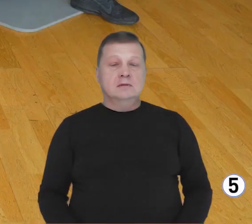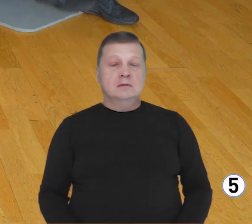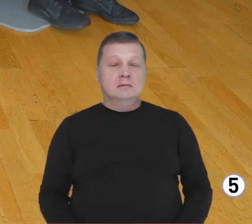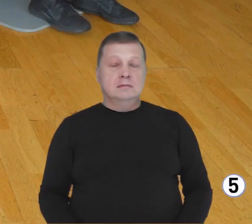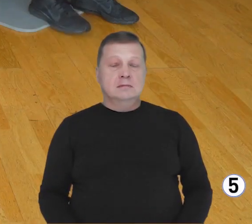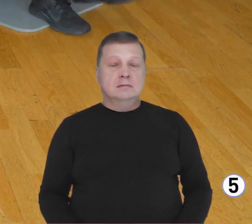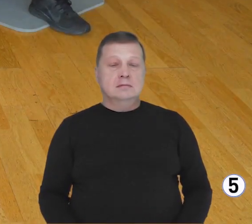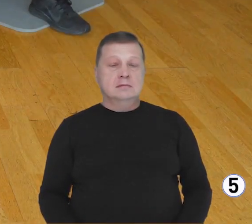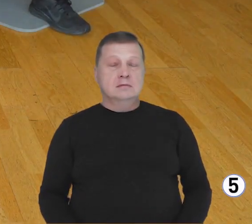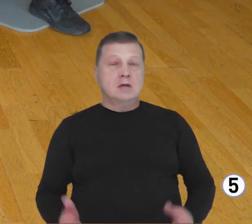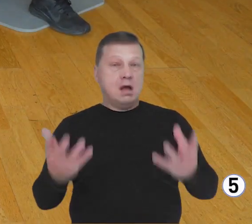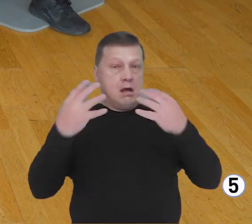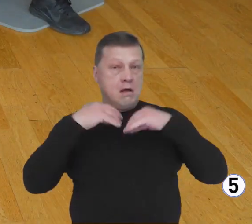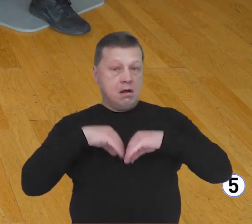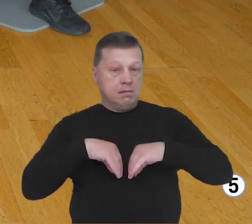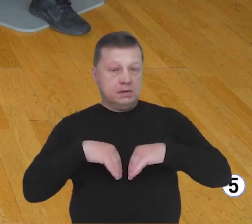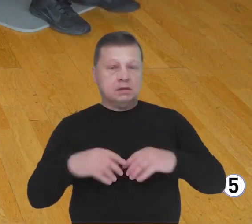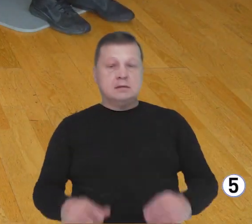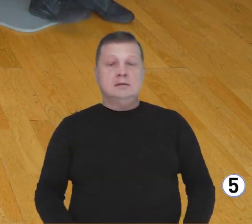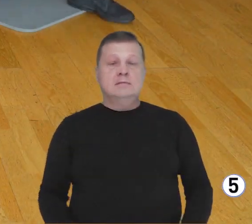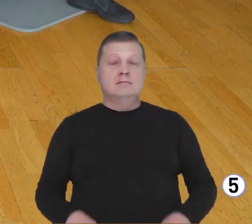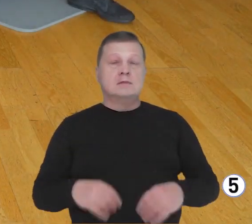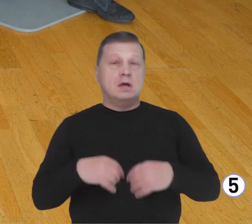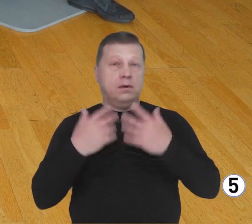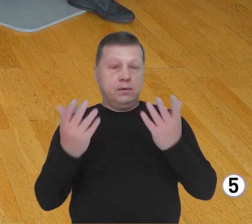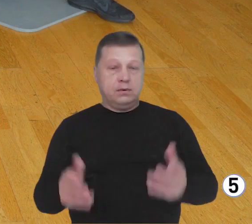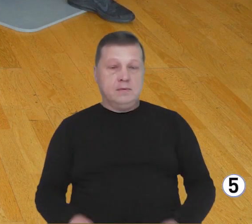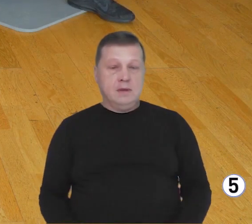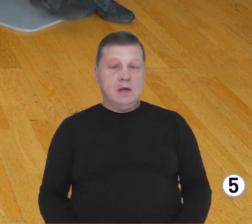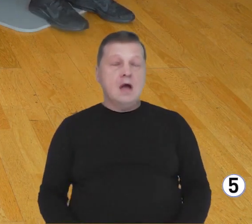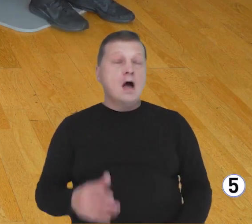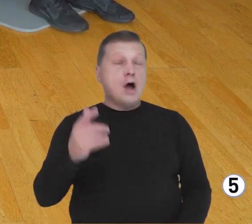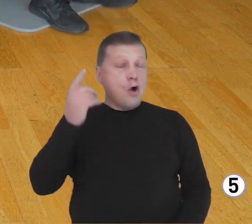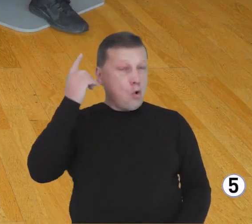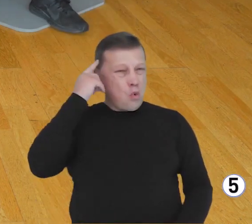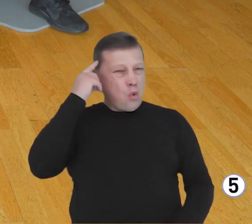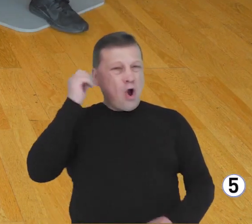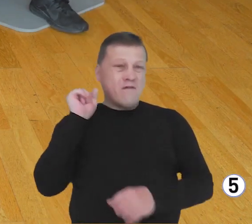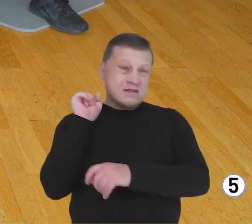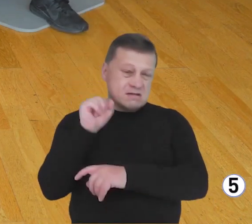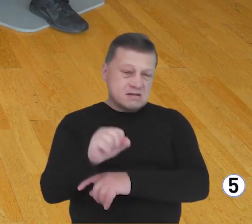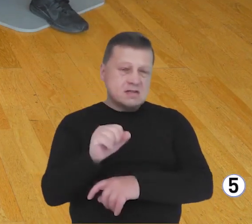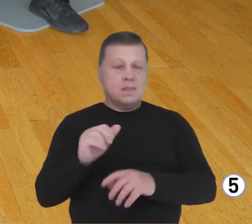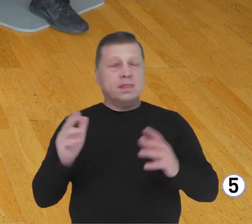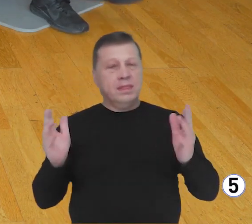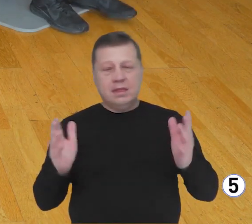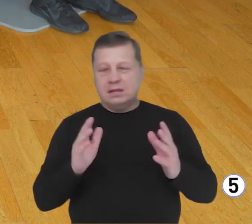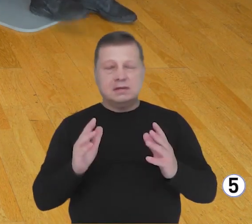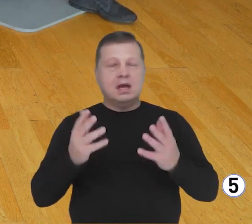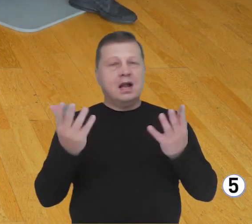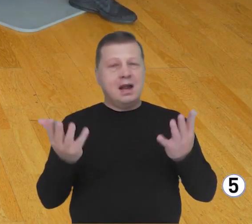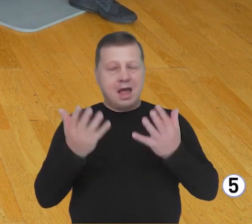lewa. Z wydechem wykonujemy to ćwiczenie. Pamiętajcie, nie ciągnijcie głowy, tylko delikatnie